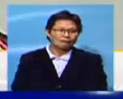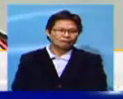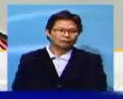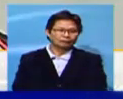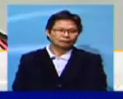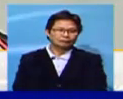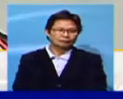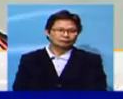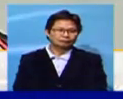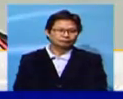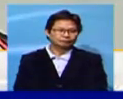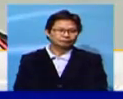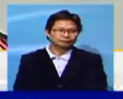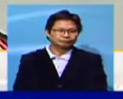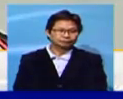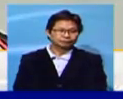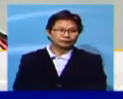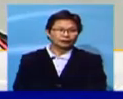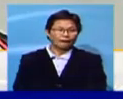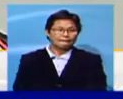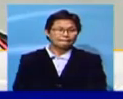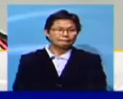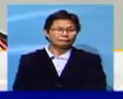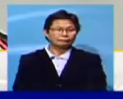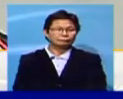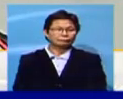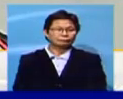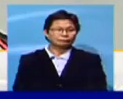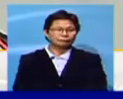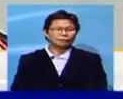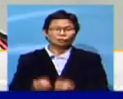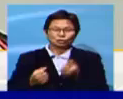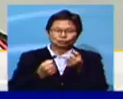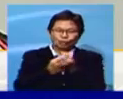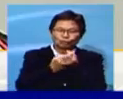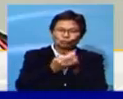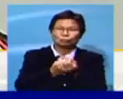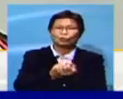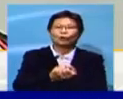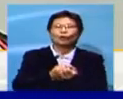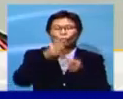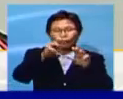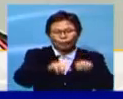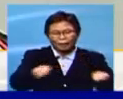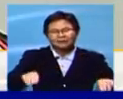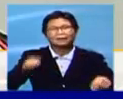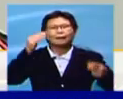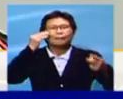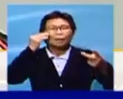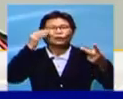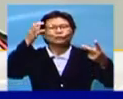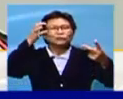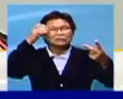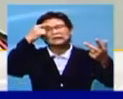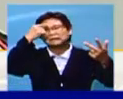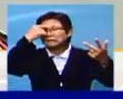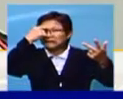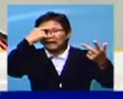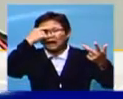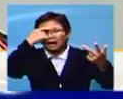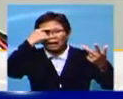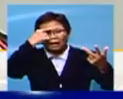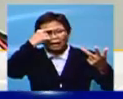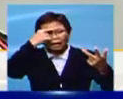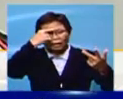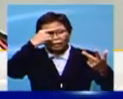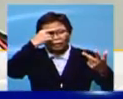Datuk peluang sepenuhnya oleh pelajar-pelajar Melayu pelajar Cina pelajar India dari